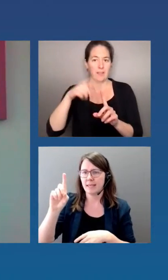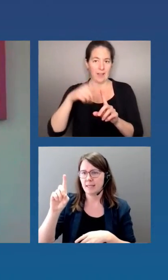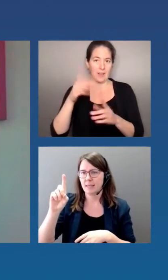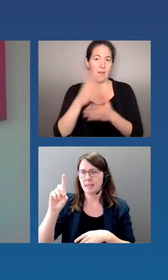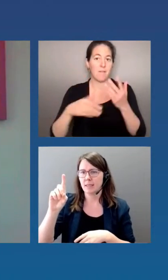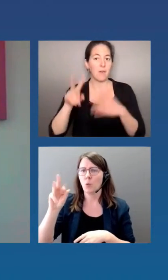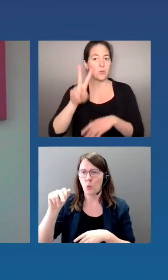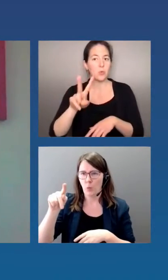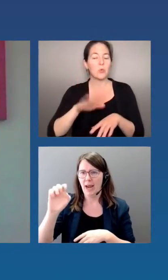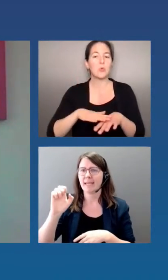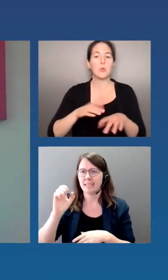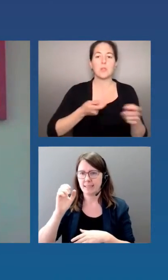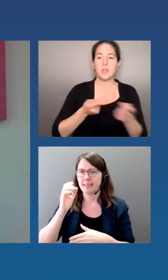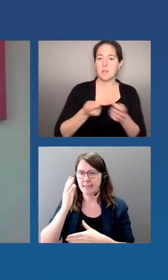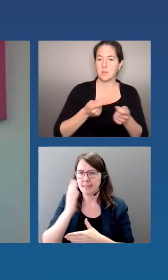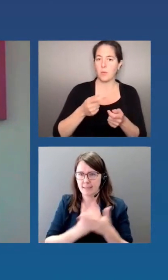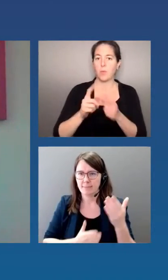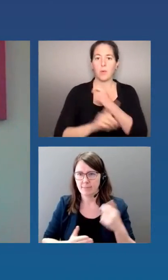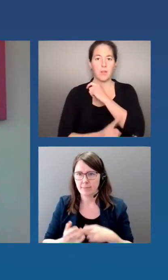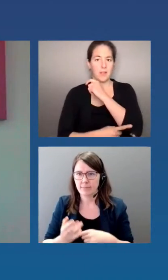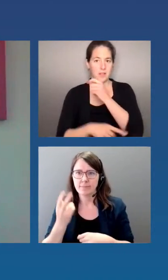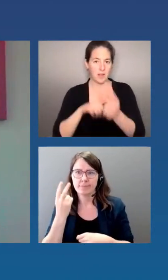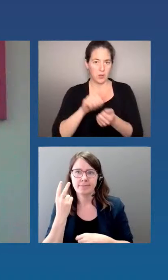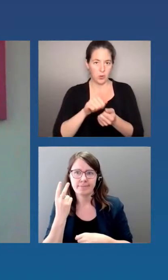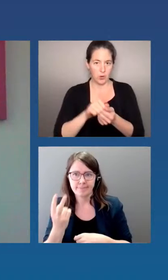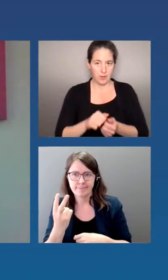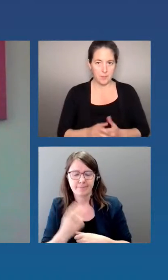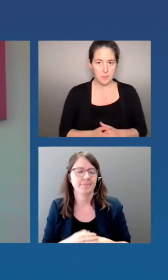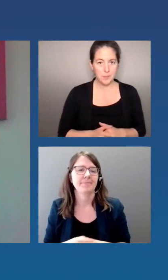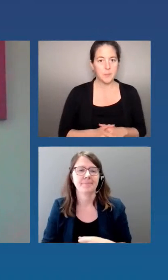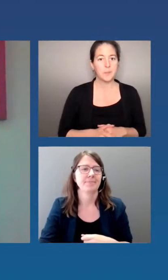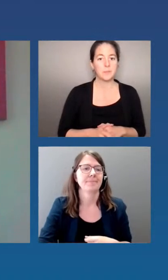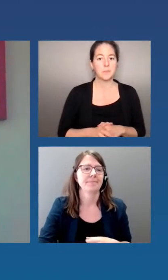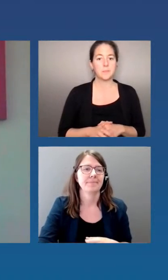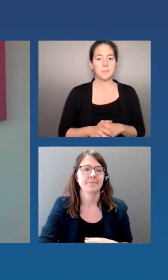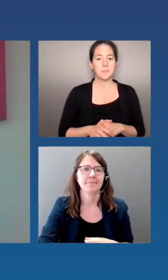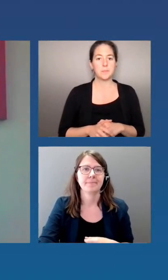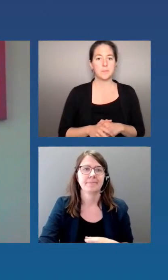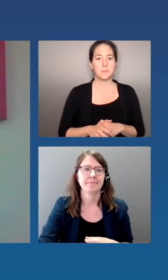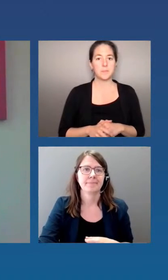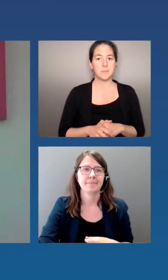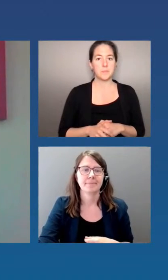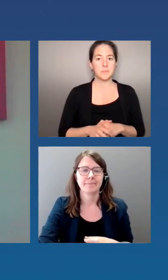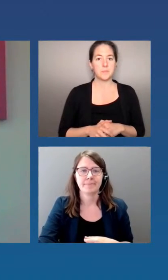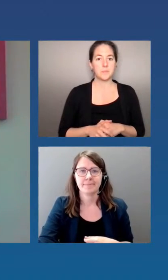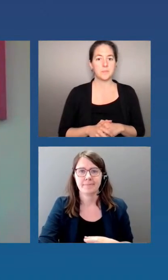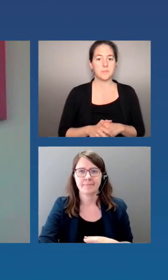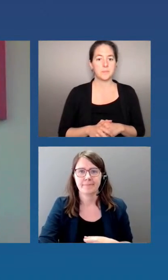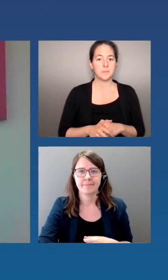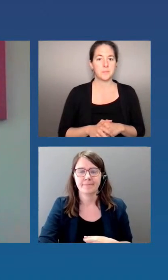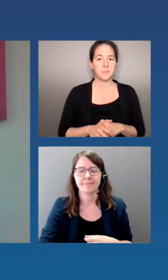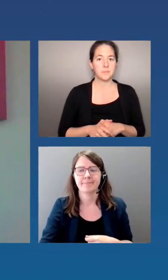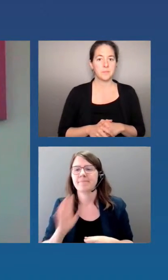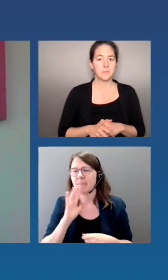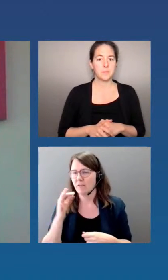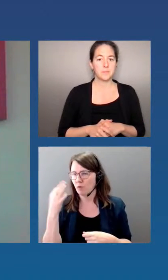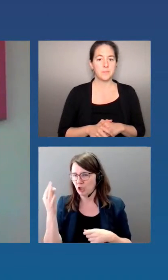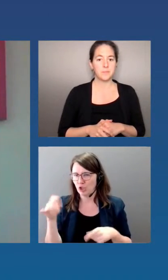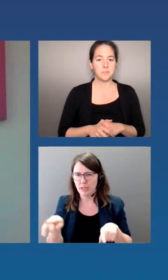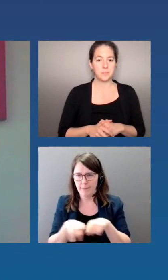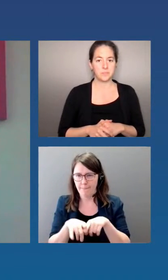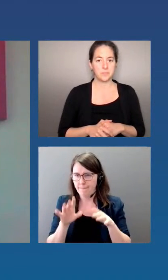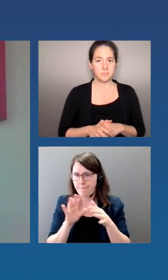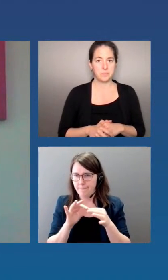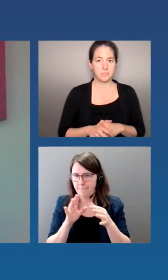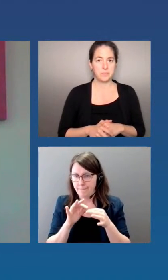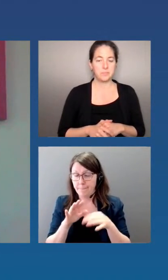sur la séance d'information technique relative à la deuxième phase du plan directeur de la gestion des déchets solides. As always, a reminder to